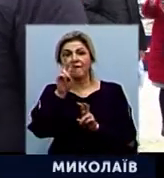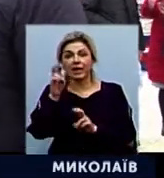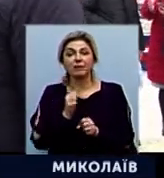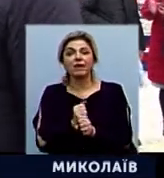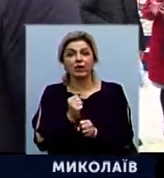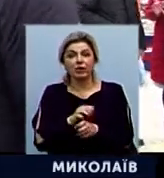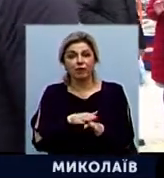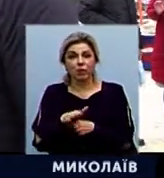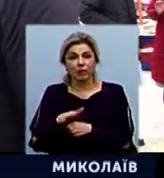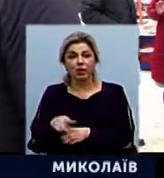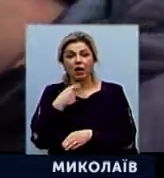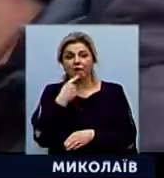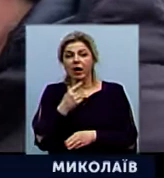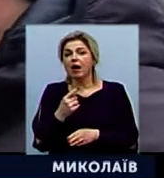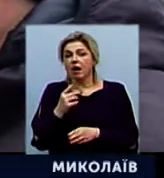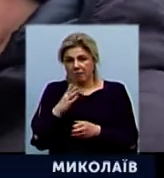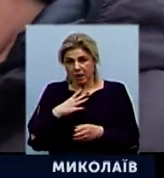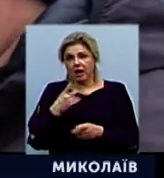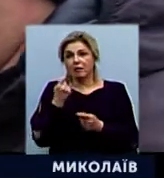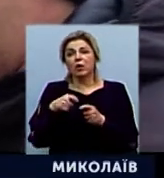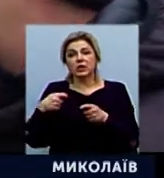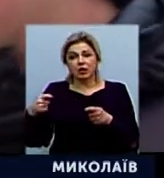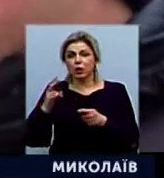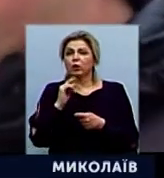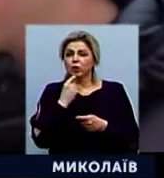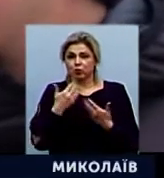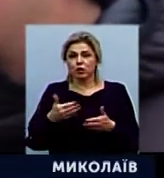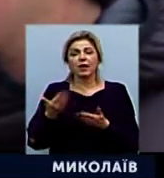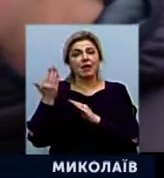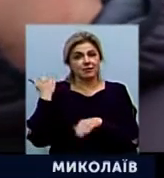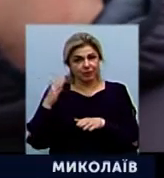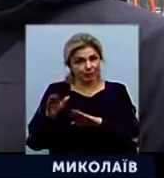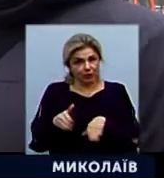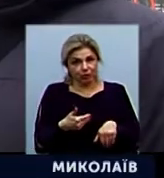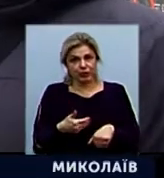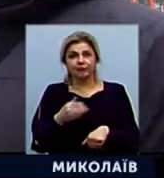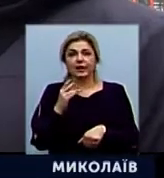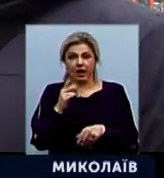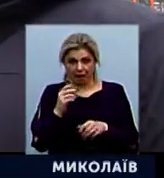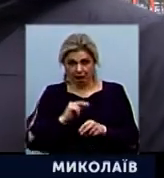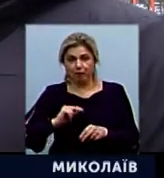каже, не обійшлося без затримок, але труднощі вже позаду. Роботи майже завершено. Були